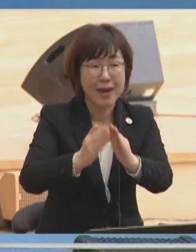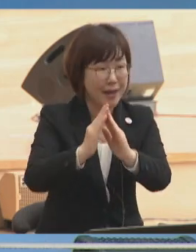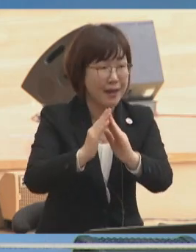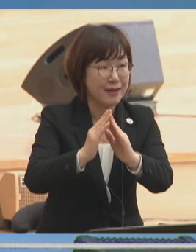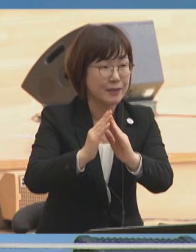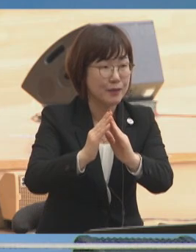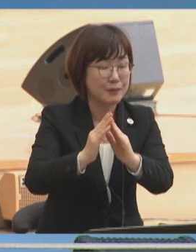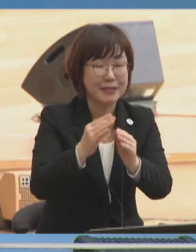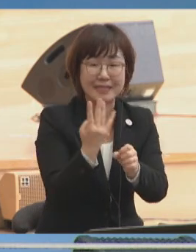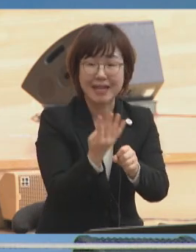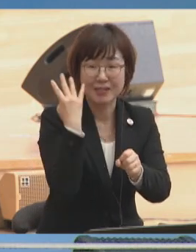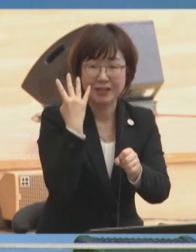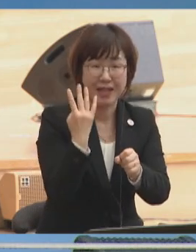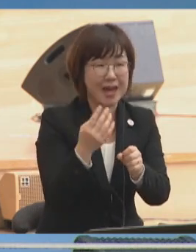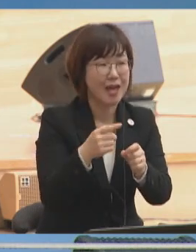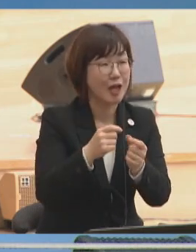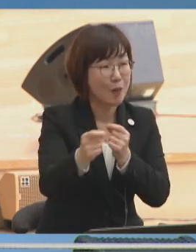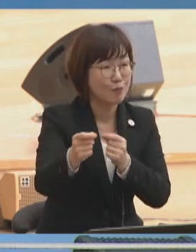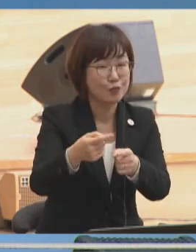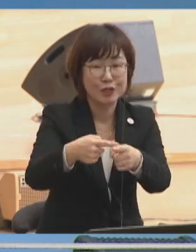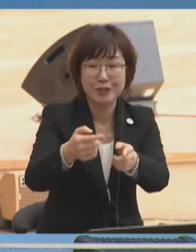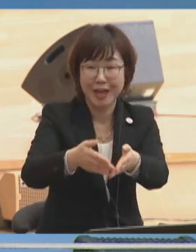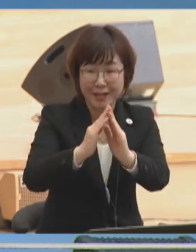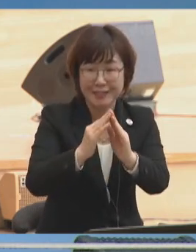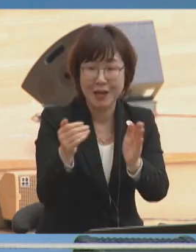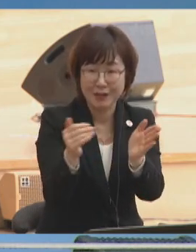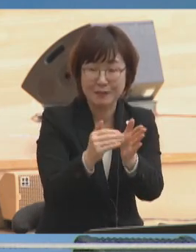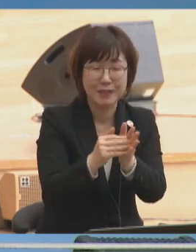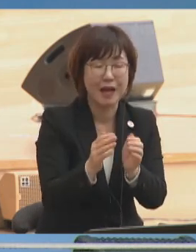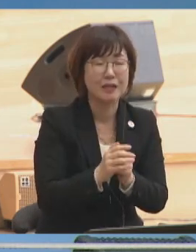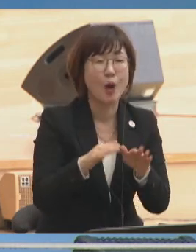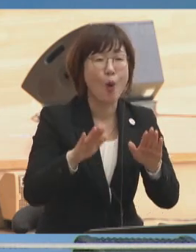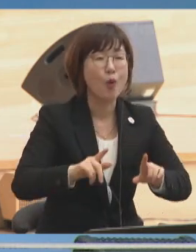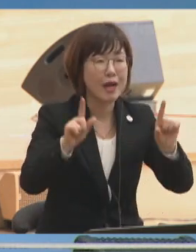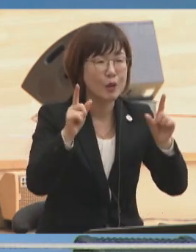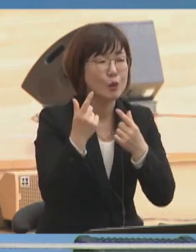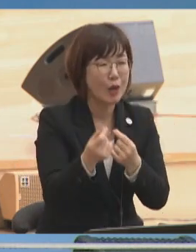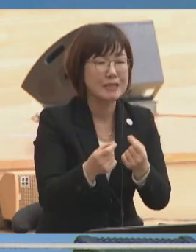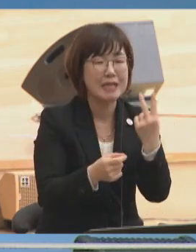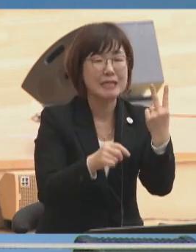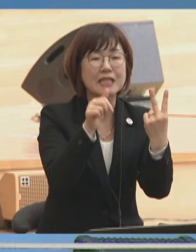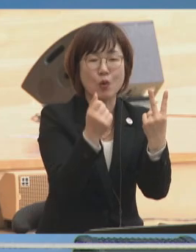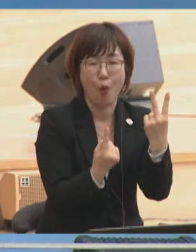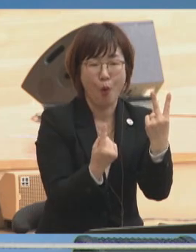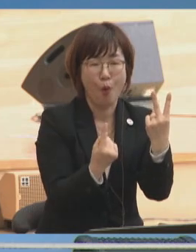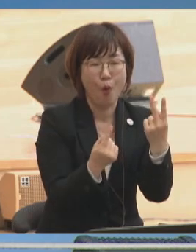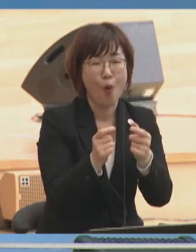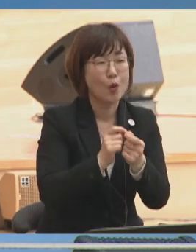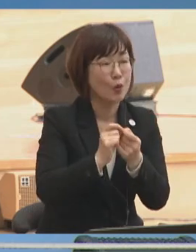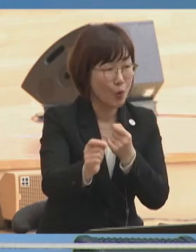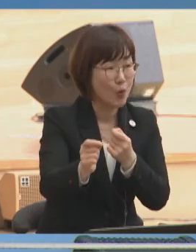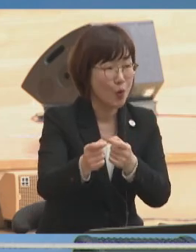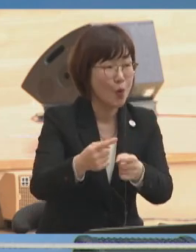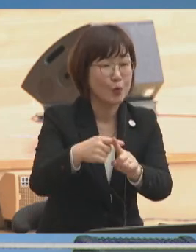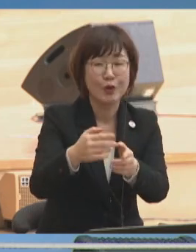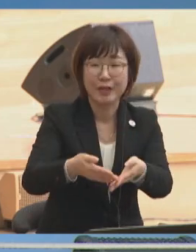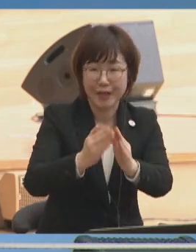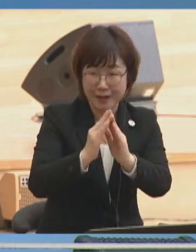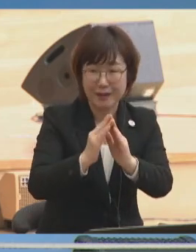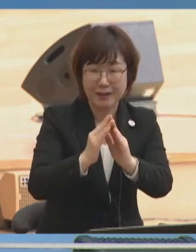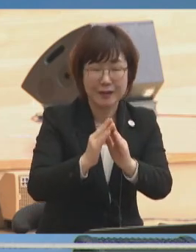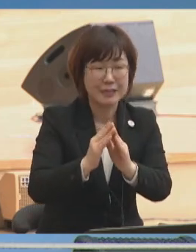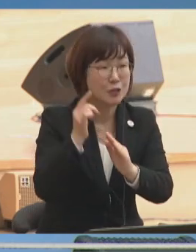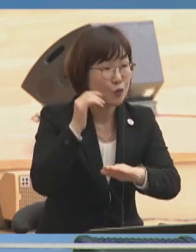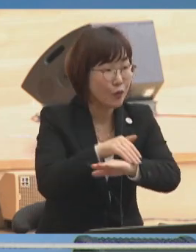마찬가지죠. 원래 우리 교회가 2호 분리개척을 이제 앞두고 있습니다만은 그 당시 우리 교회 건축을 하고 난 뒤에 건축